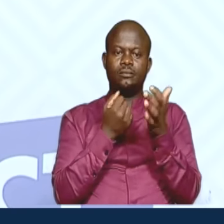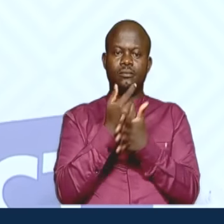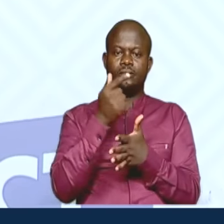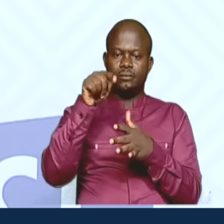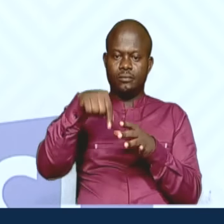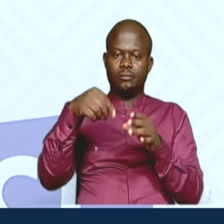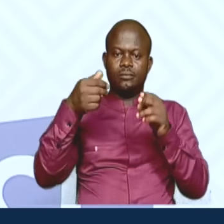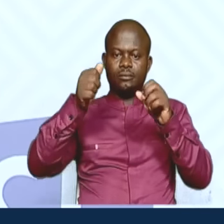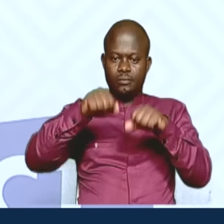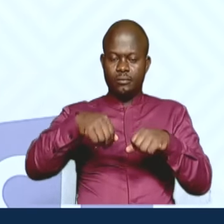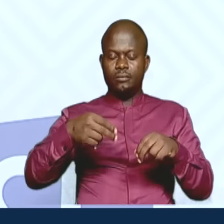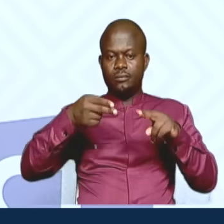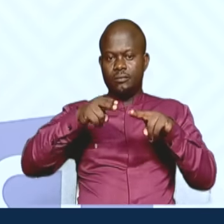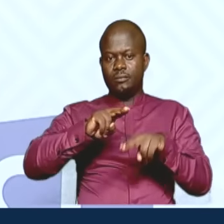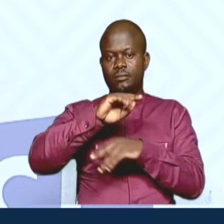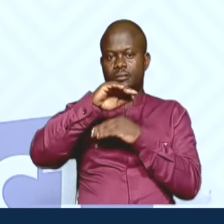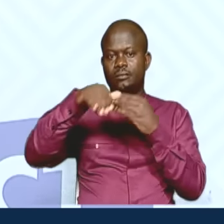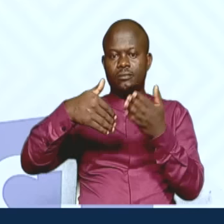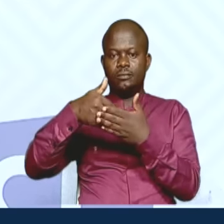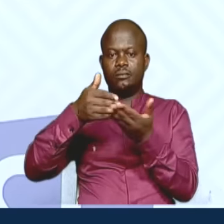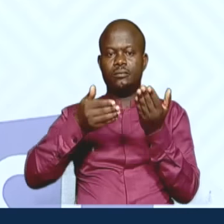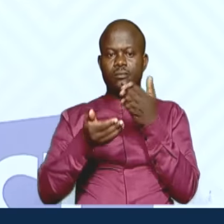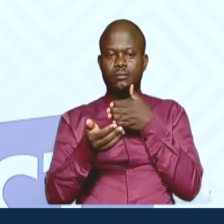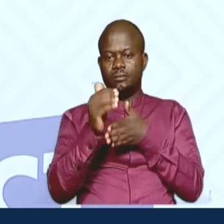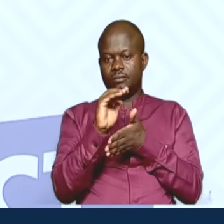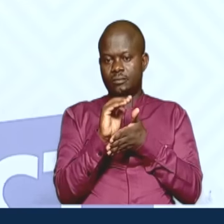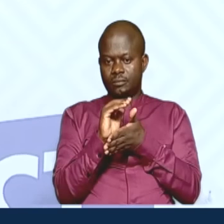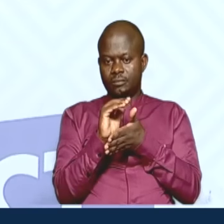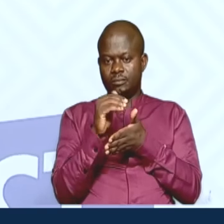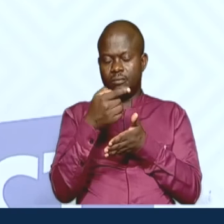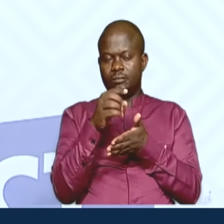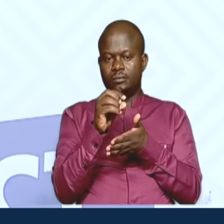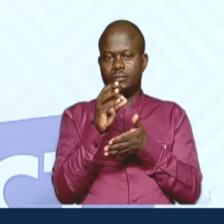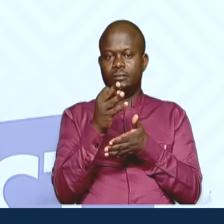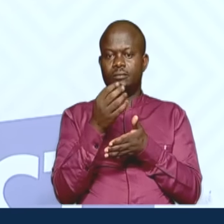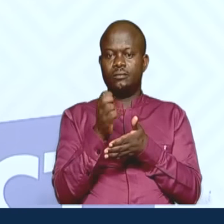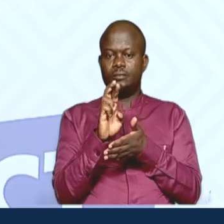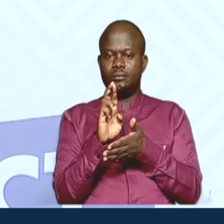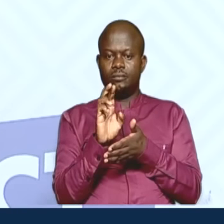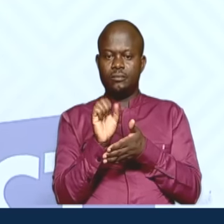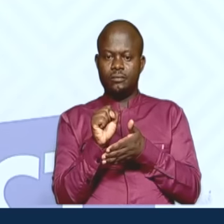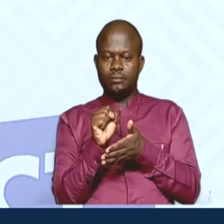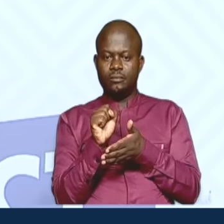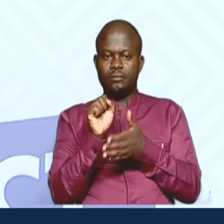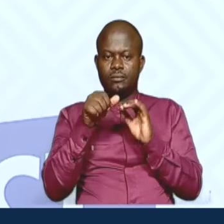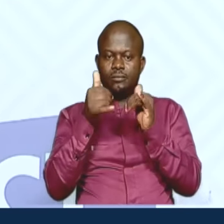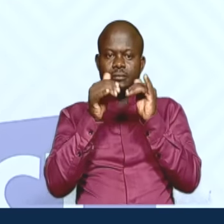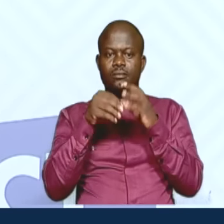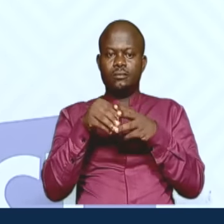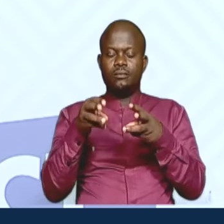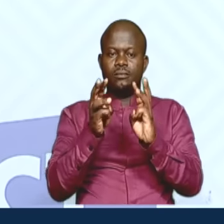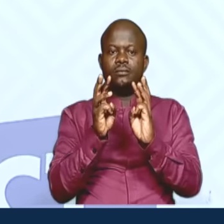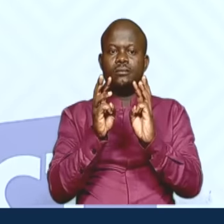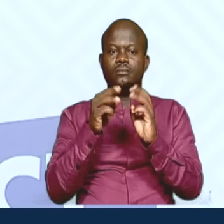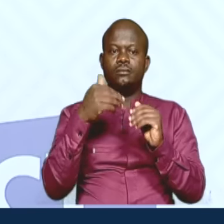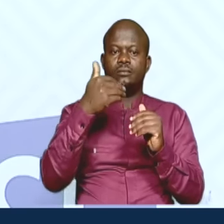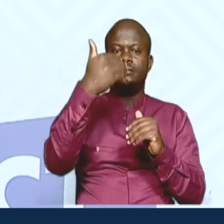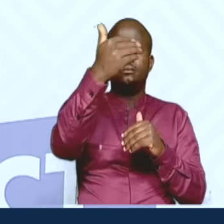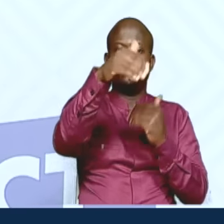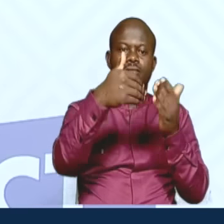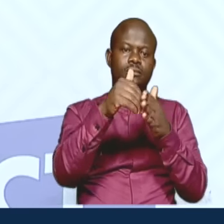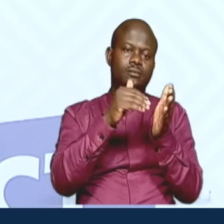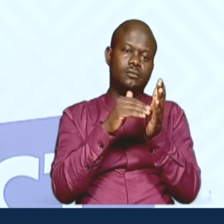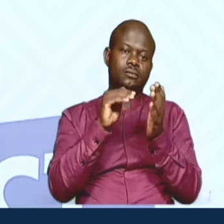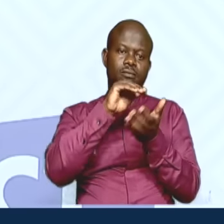kuba aba professional golfers babandi babigize umwuga babasha kuba bakina mu buryo buhoraho ikigo